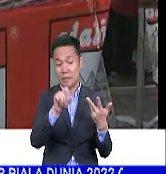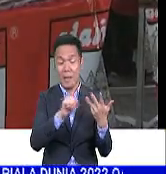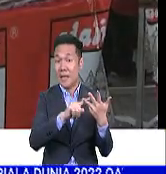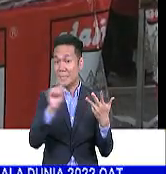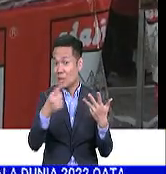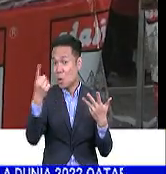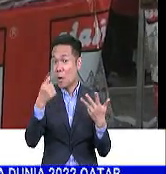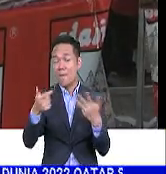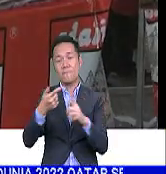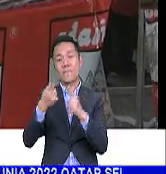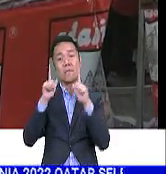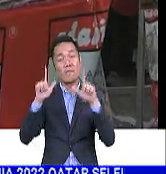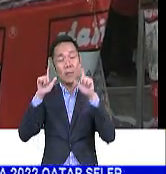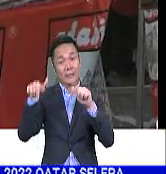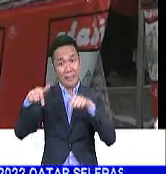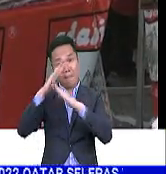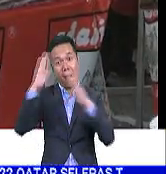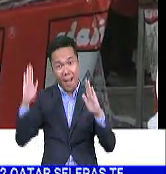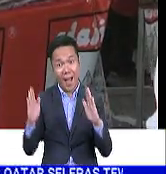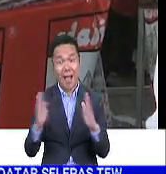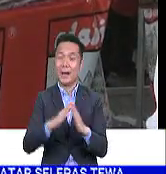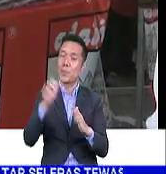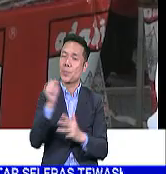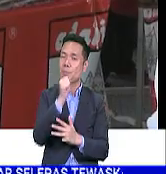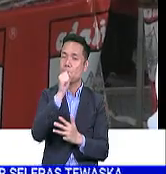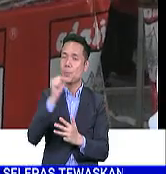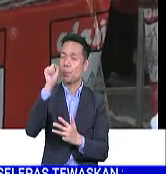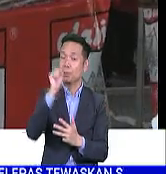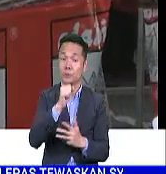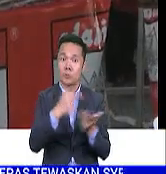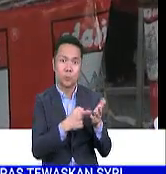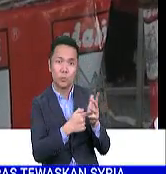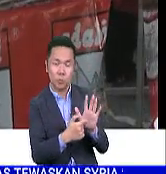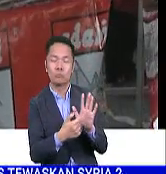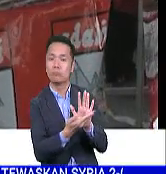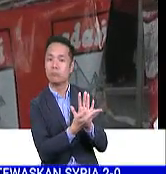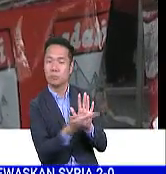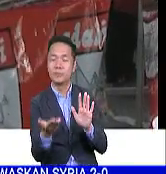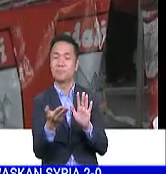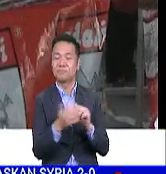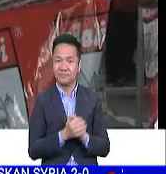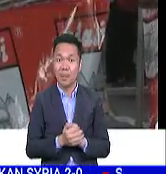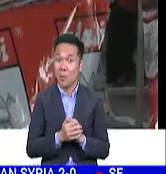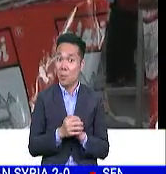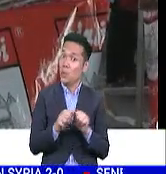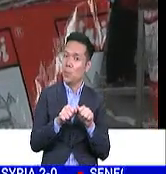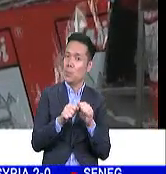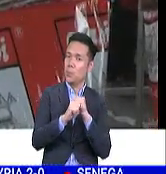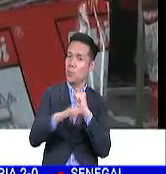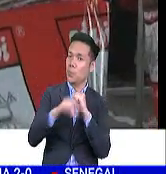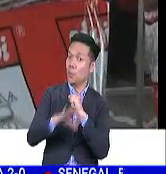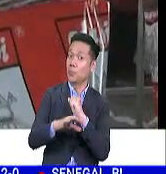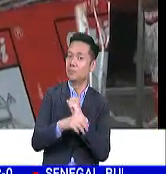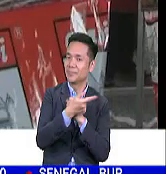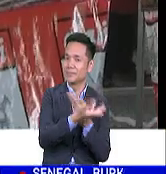artis tempatan daripada negeri Pahang ini sendiri ya, untuk memperkenalkan sebenarnya kepada kepada masyarakat umumnya lah. Baik,